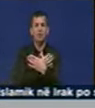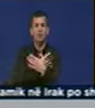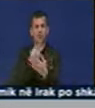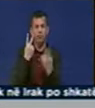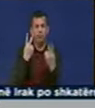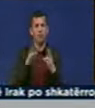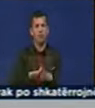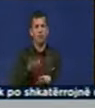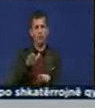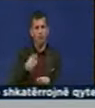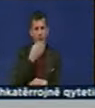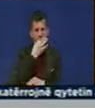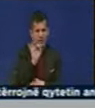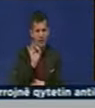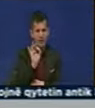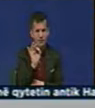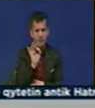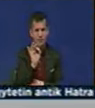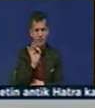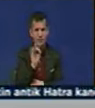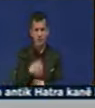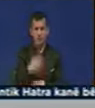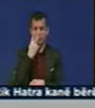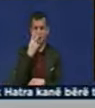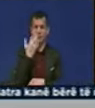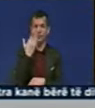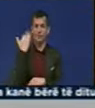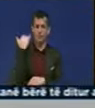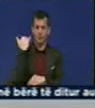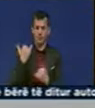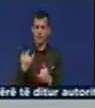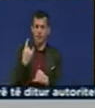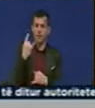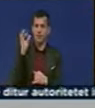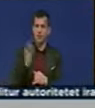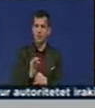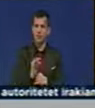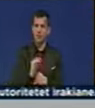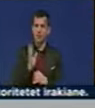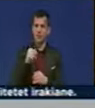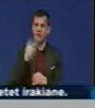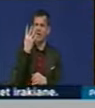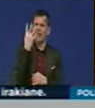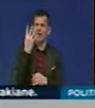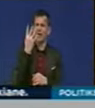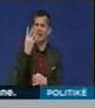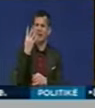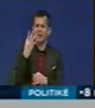madh cilësor, sepse krahasuar me 1% që është aktualisht, kemi vetëm 4 kryetare bashkish